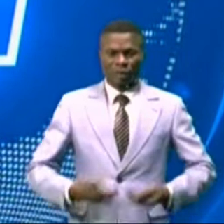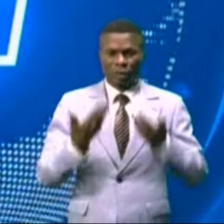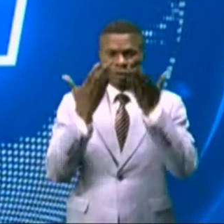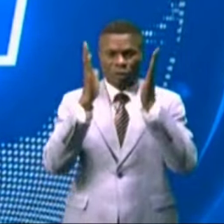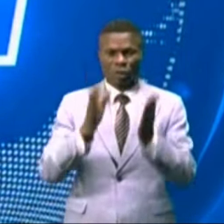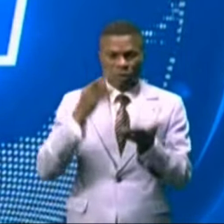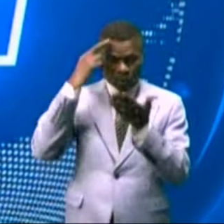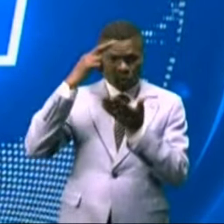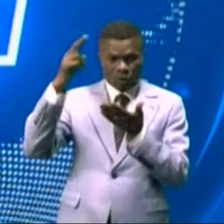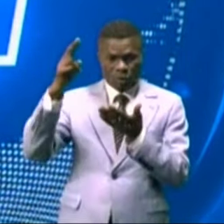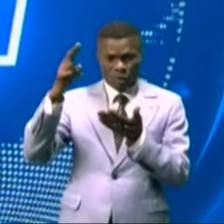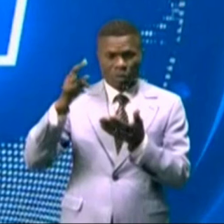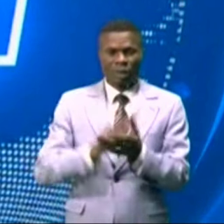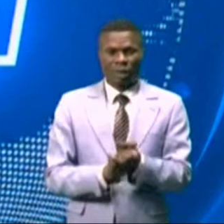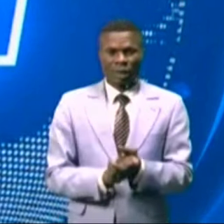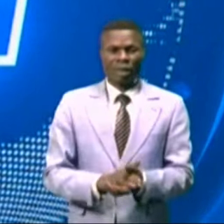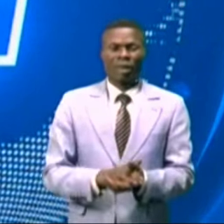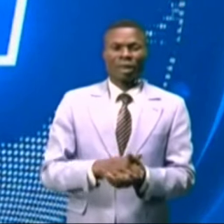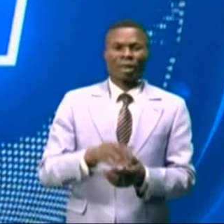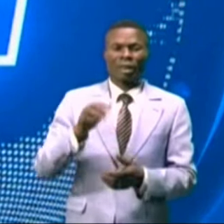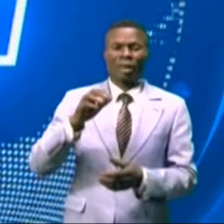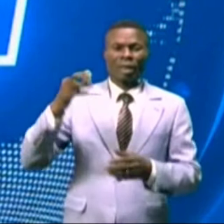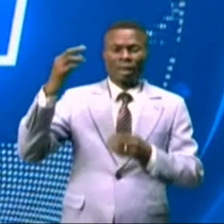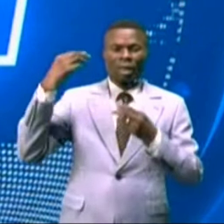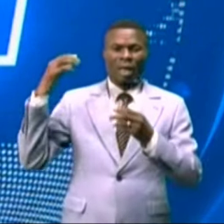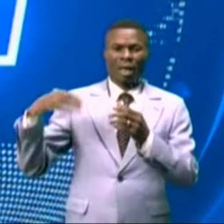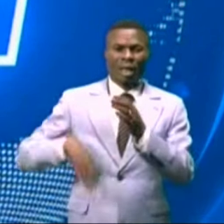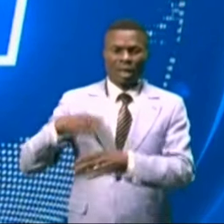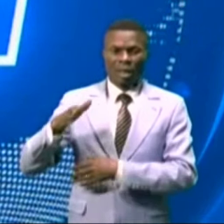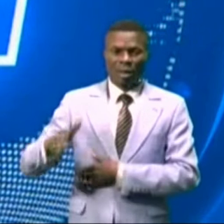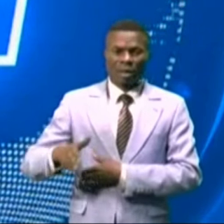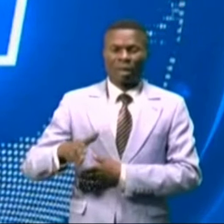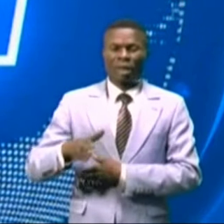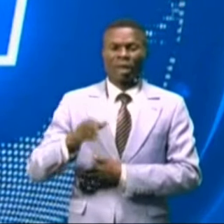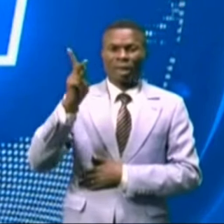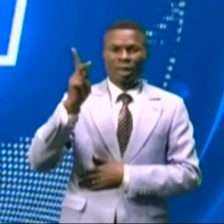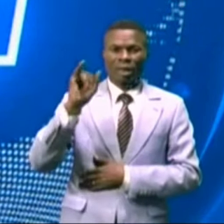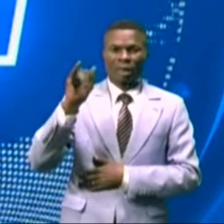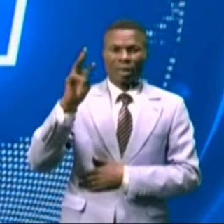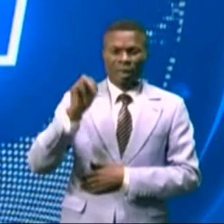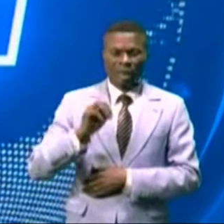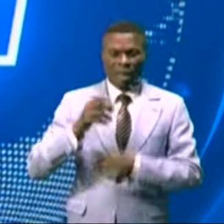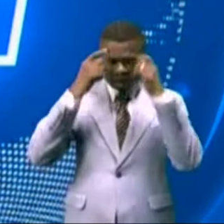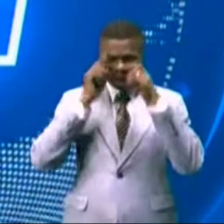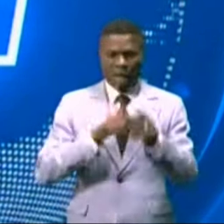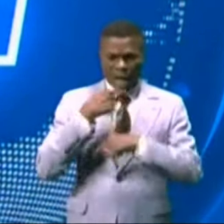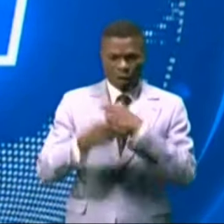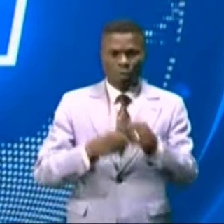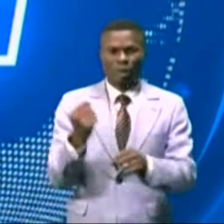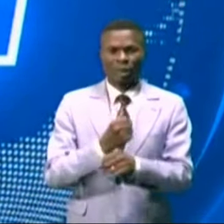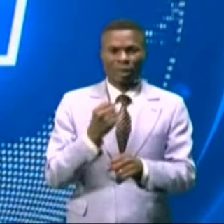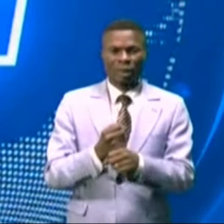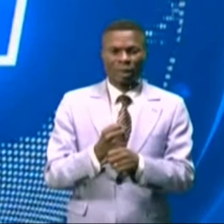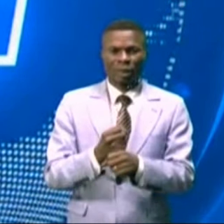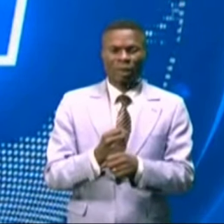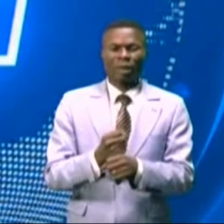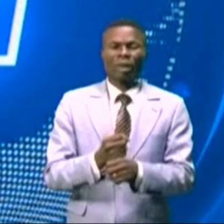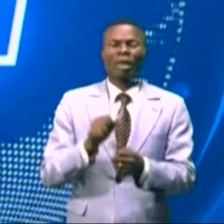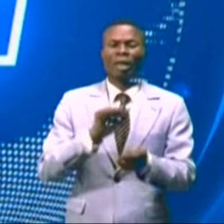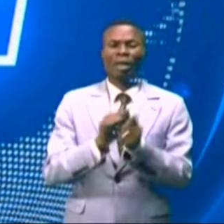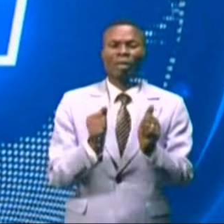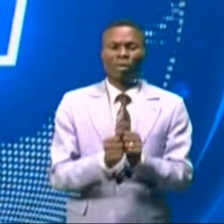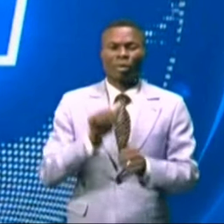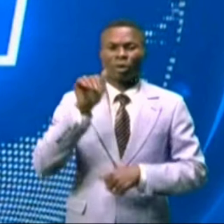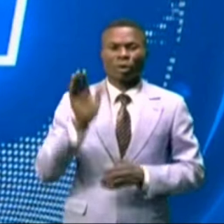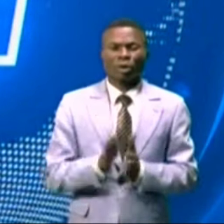de l'université Révérend Kim décidés de se lancer dans l'entrepreneuriat, le feu a été ravivé par